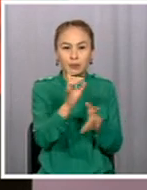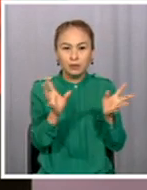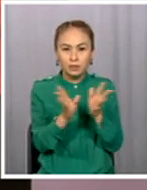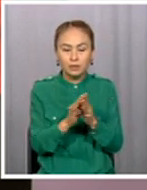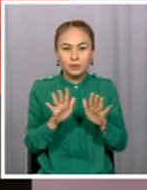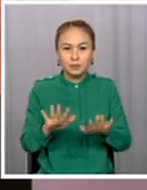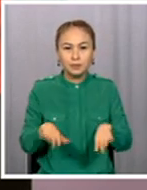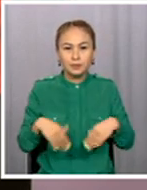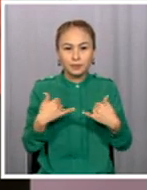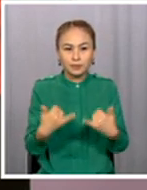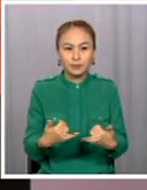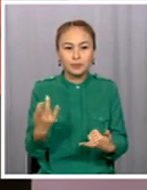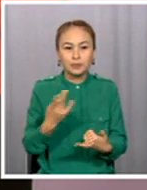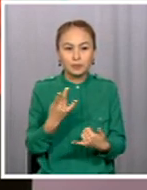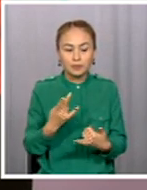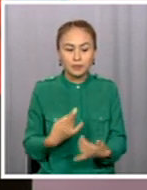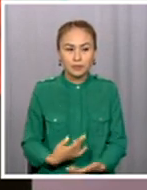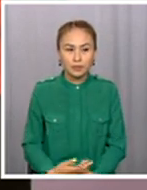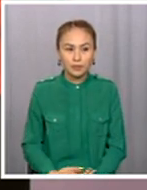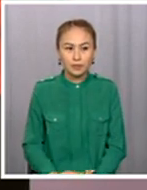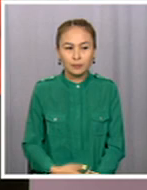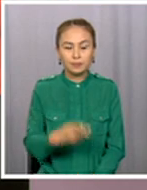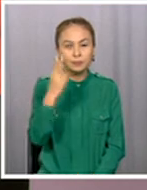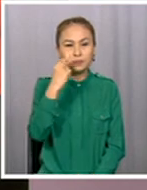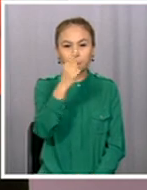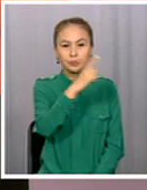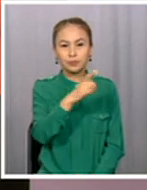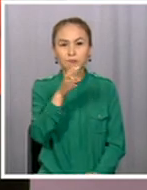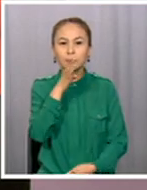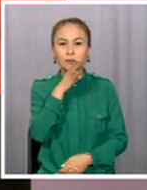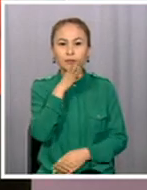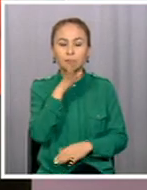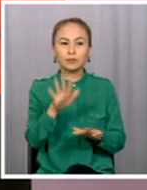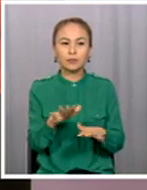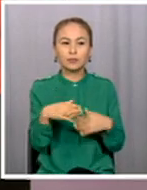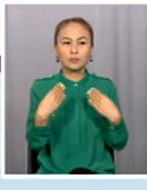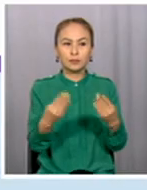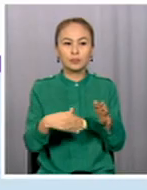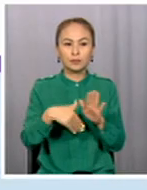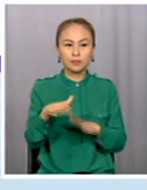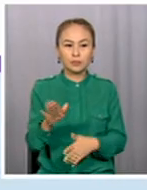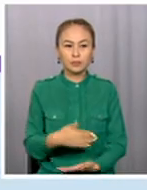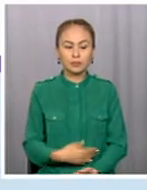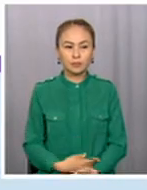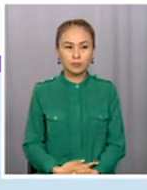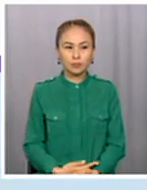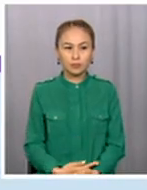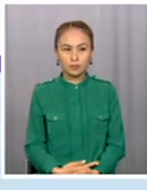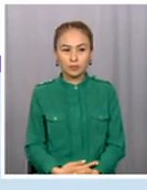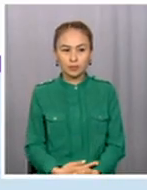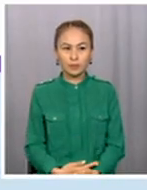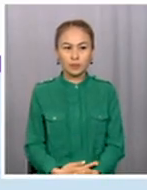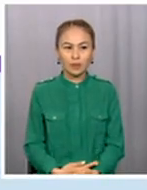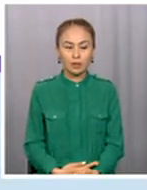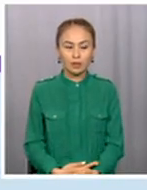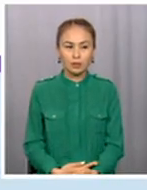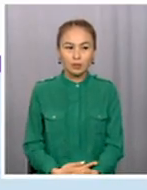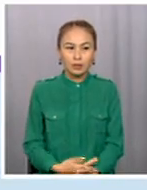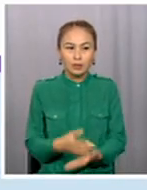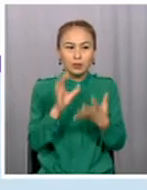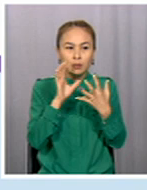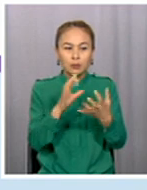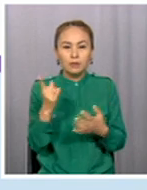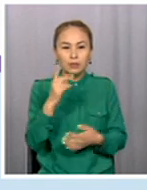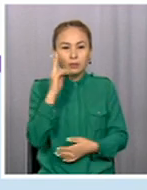беріңдер. Сондай-ақ ер азаматтың қыздарға орын бергені дұрыс. Көліктен ер адамдар бірінші